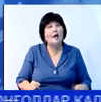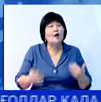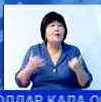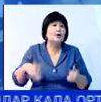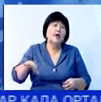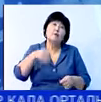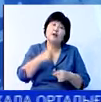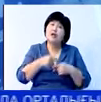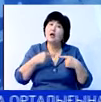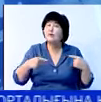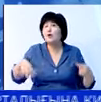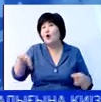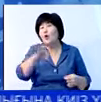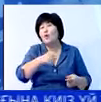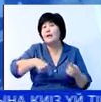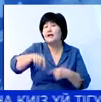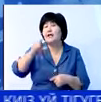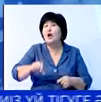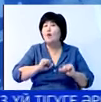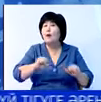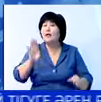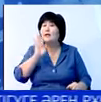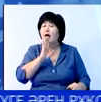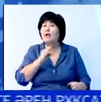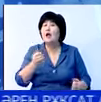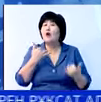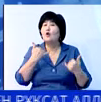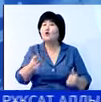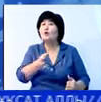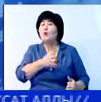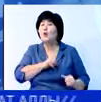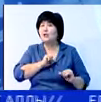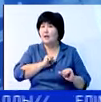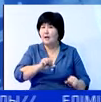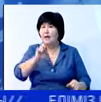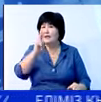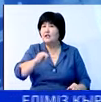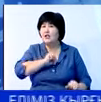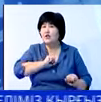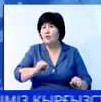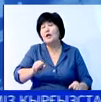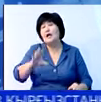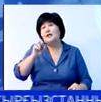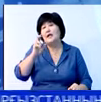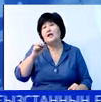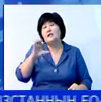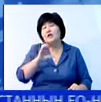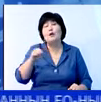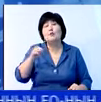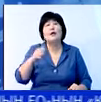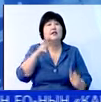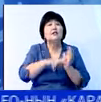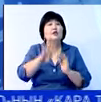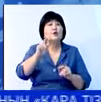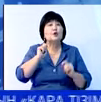аймақ басшысы мен бірқатар облыс кәсіпкерлері батыр ана, құрмет орденінің кавалері, социалистік еңбек ері Салима Жұмабекованы 84 жасқа